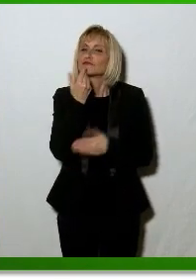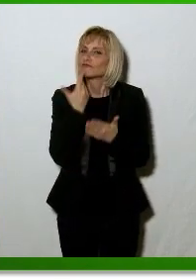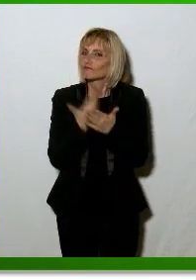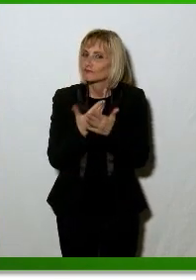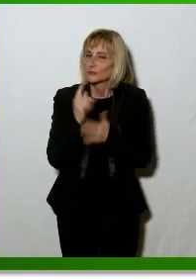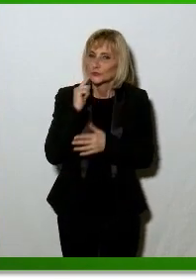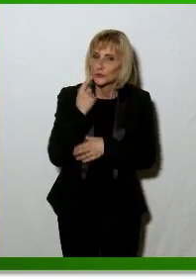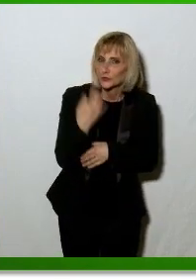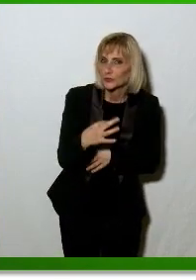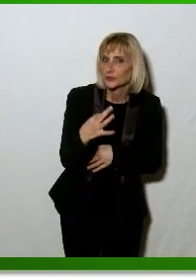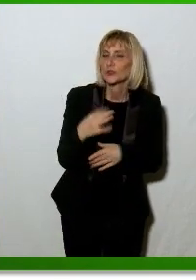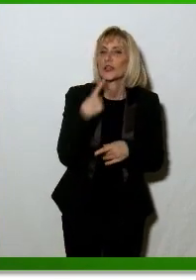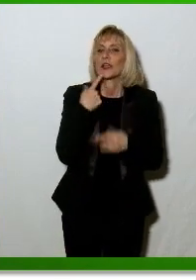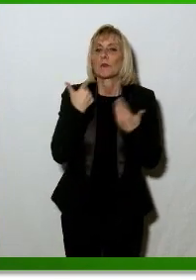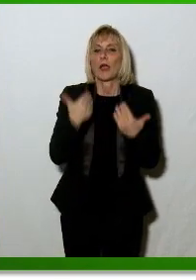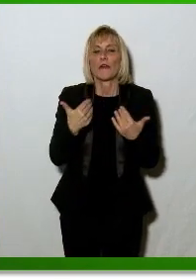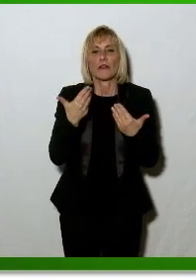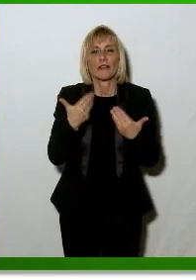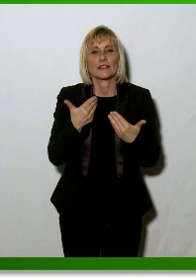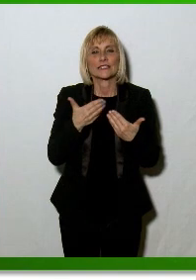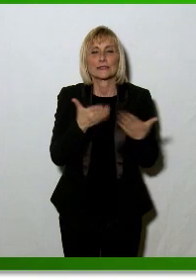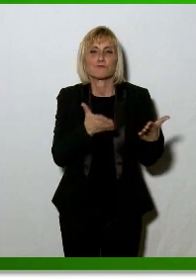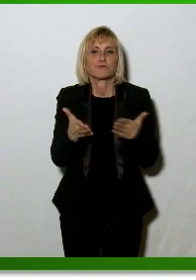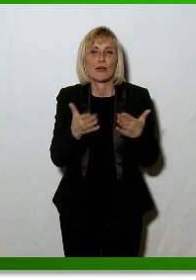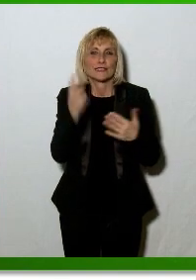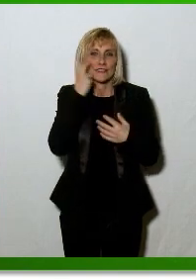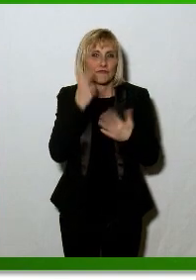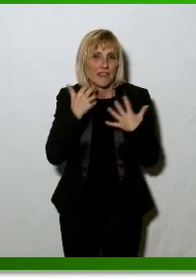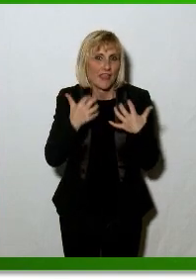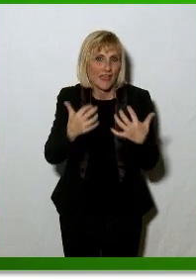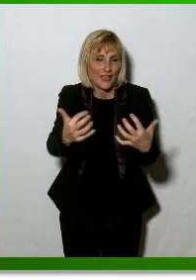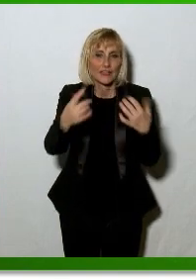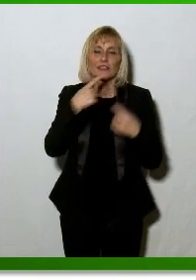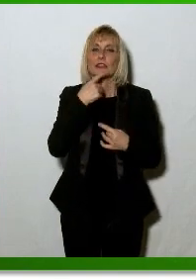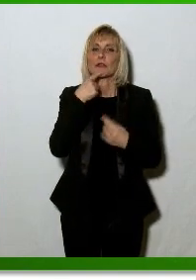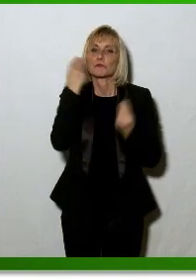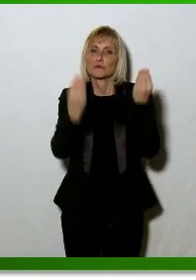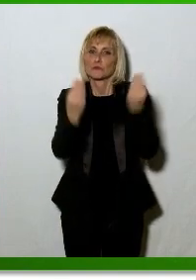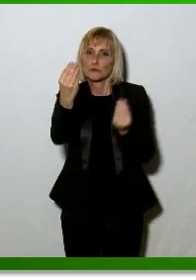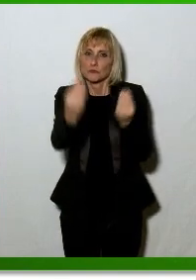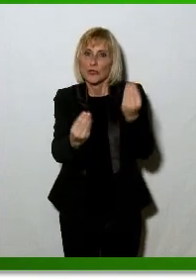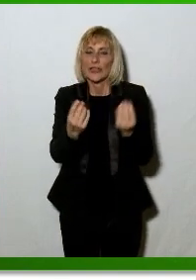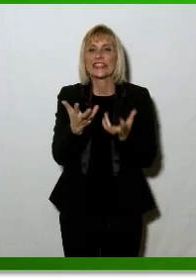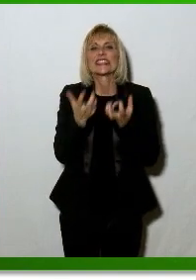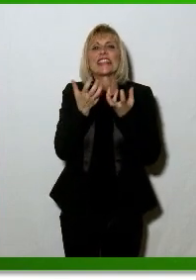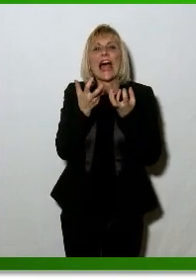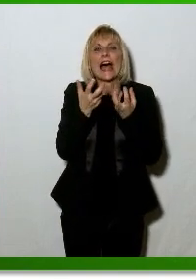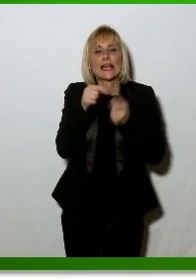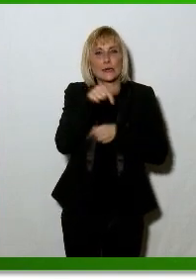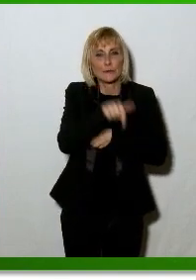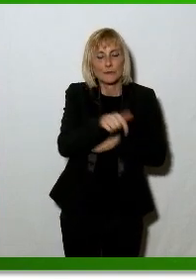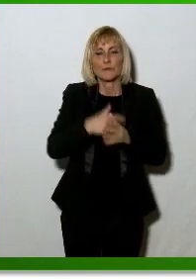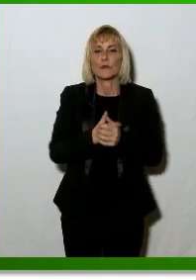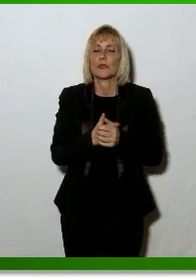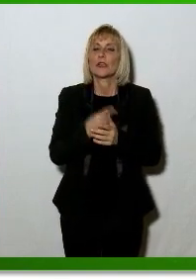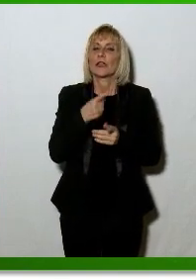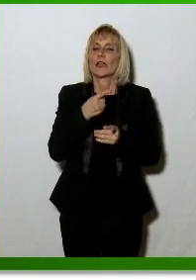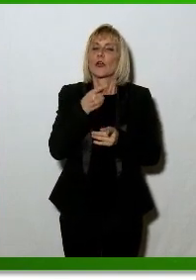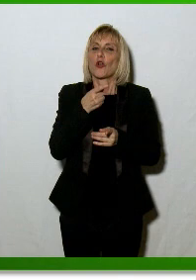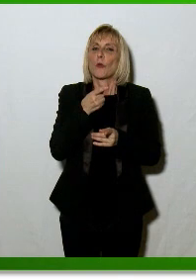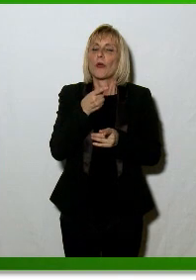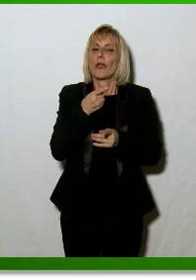suoi Ampi spazi verdi con le bellezze del patrimonio monumentale termale tutti elementi capaci